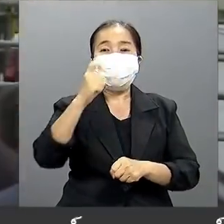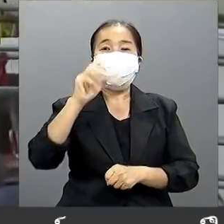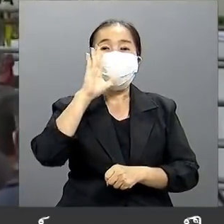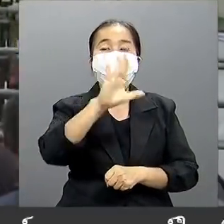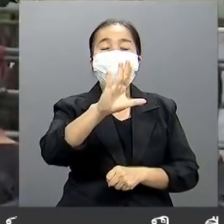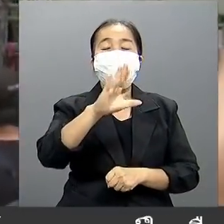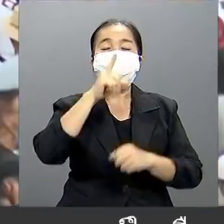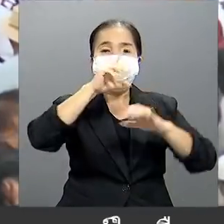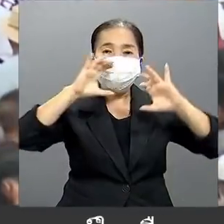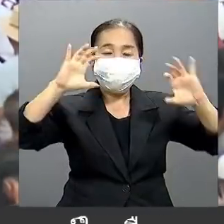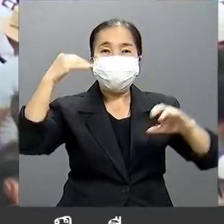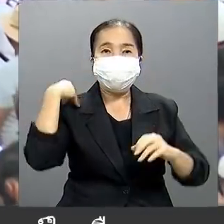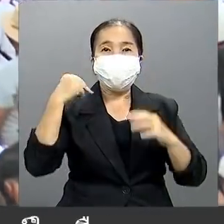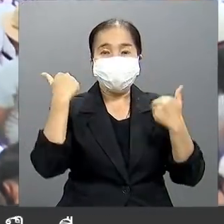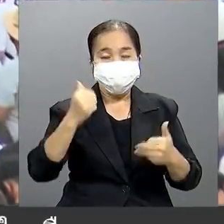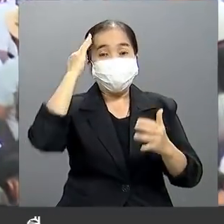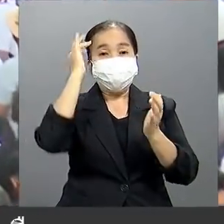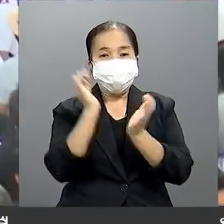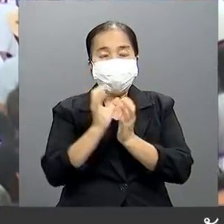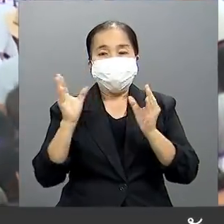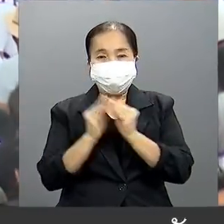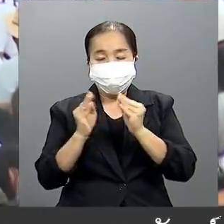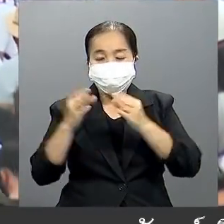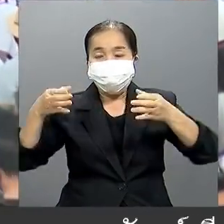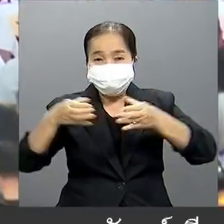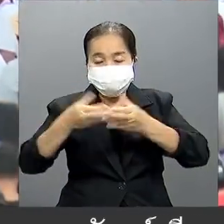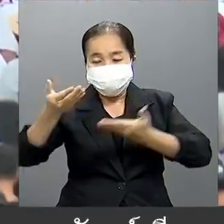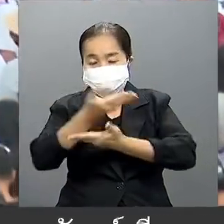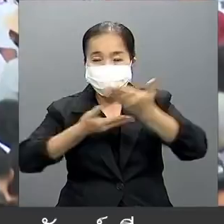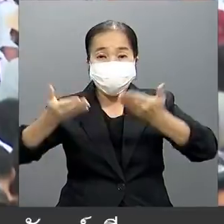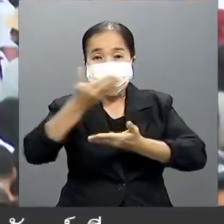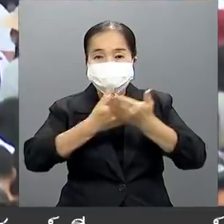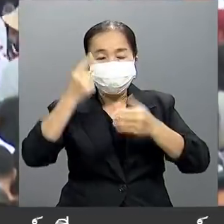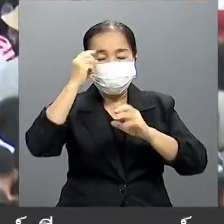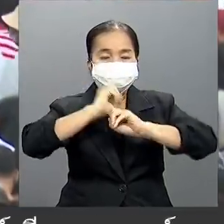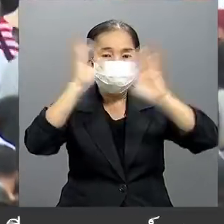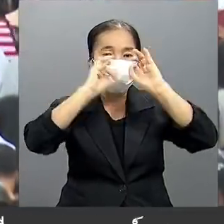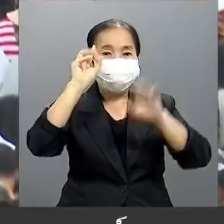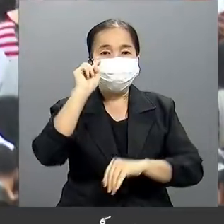วจจะต้องประชุมเพื่อหารือกับหน่วยงานที่เกี่ยวข้องเพื่อหาความชัดเจนอีกครั้งครับ